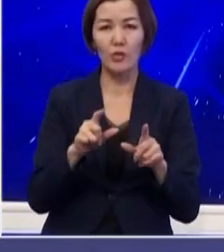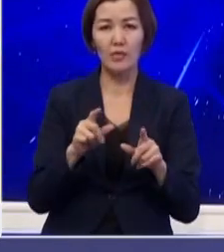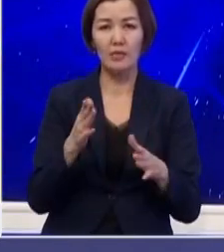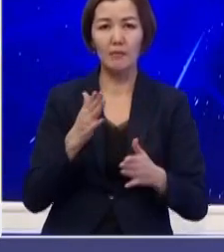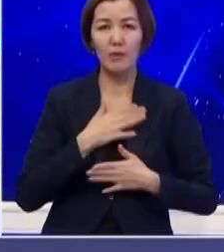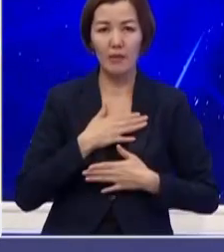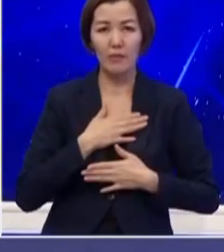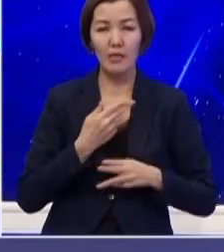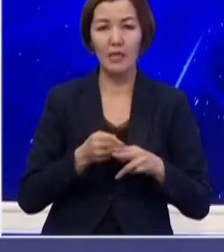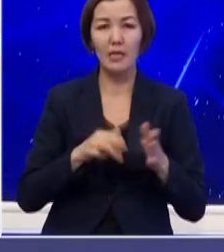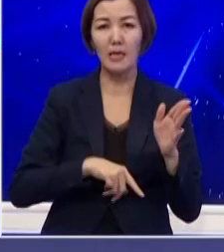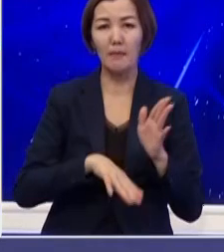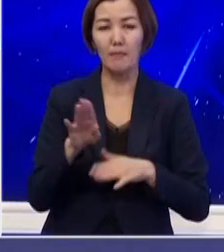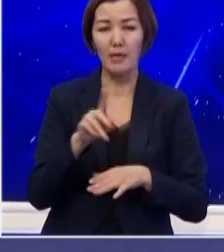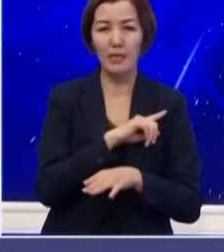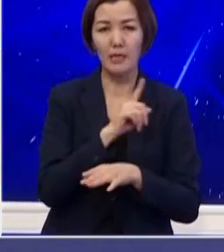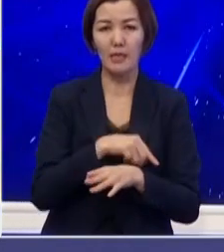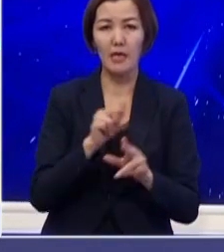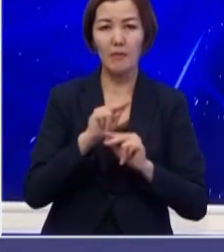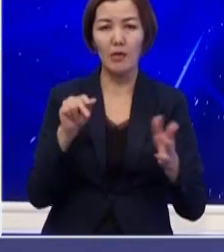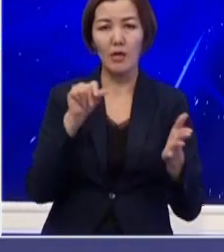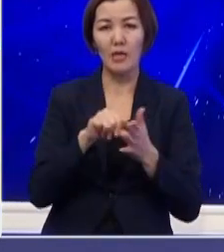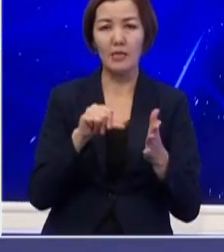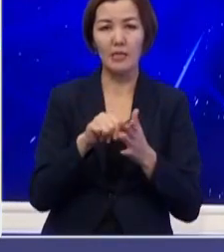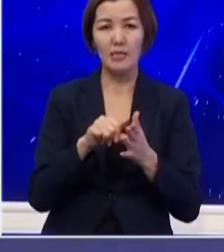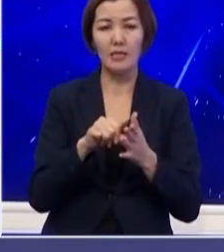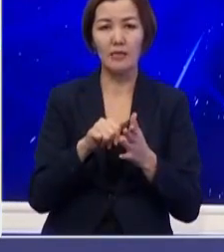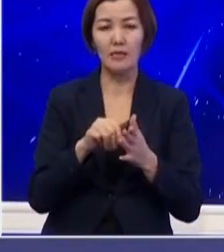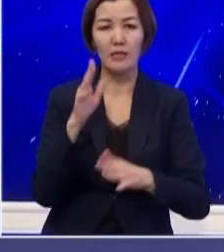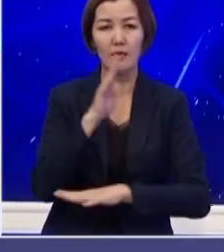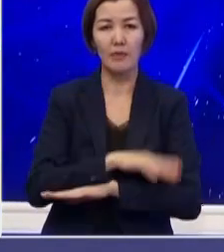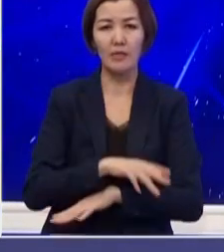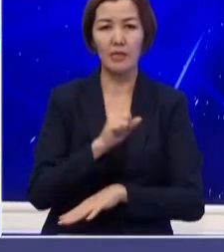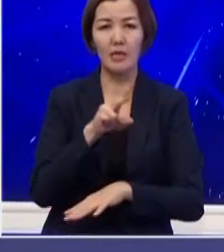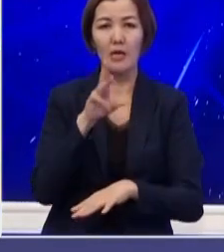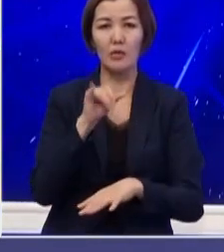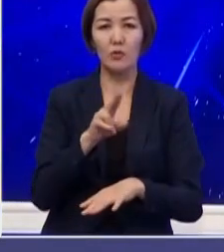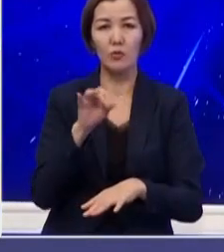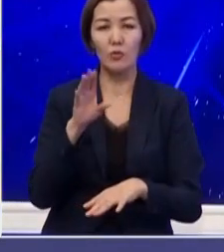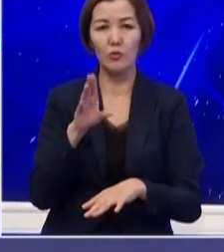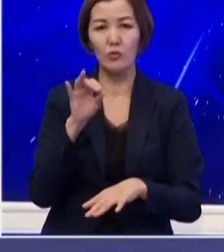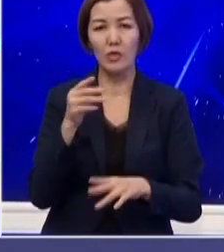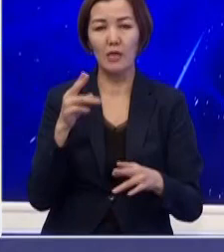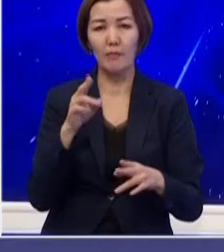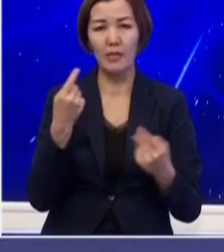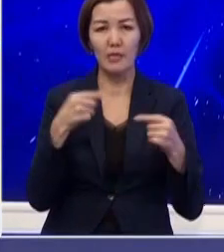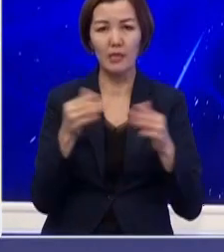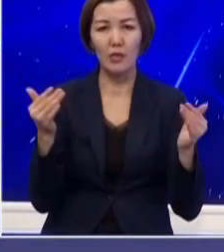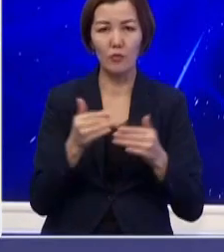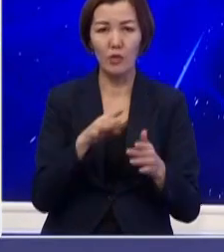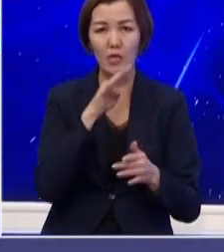8 оқу ордасынан менмін деген педагогтар қатысты. Атап айтқанда, мұндай пәндер Ақсу, Көксу, Сарқан политехникалық